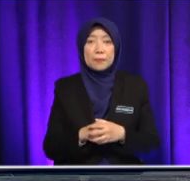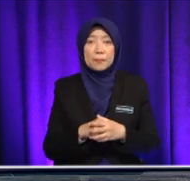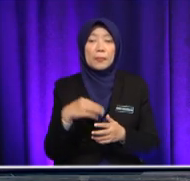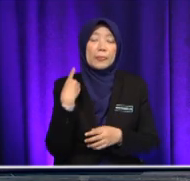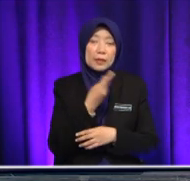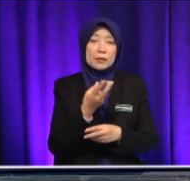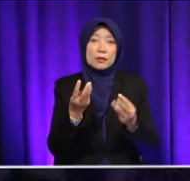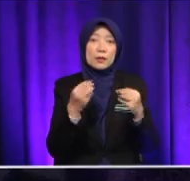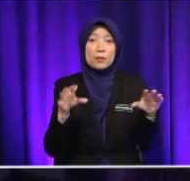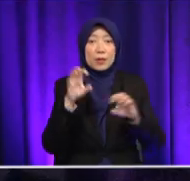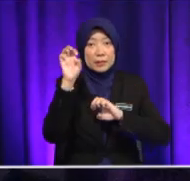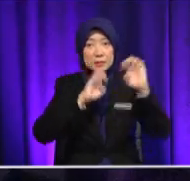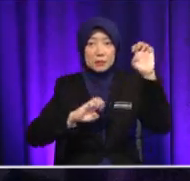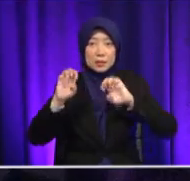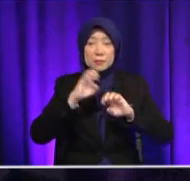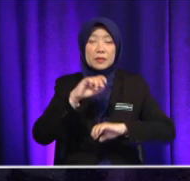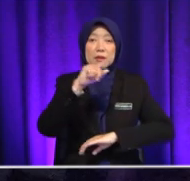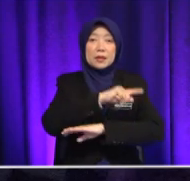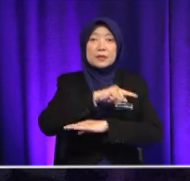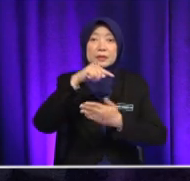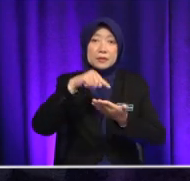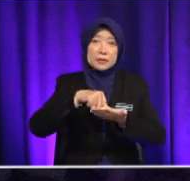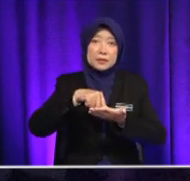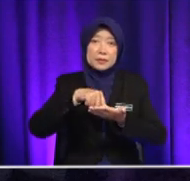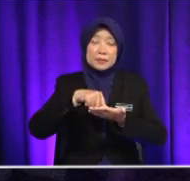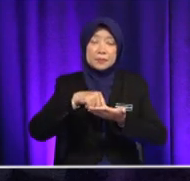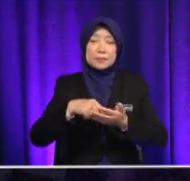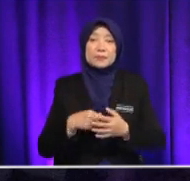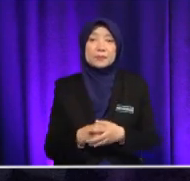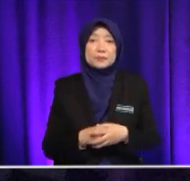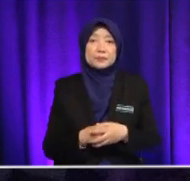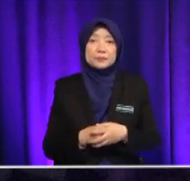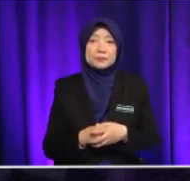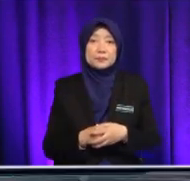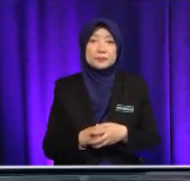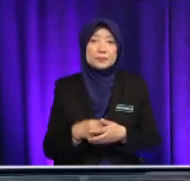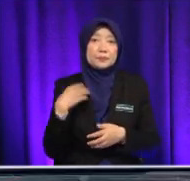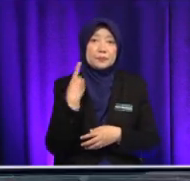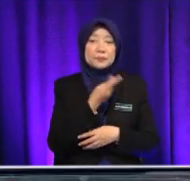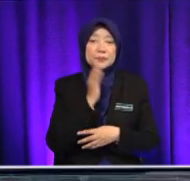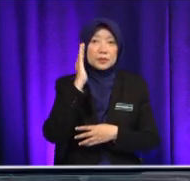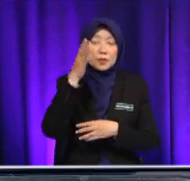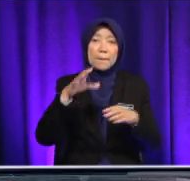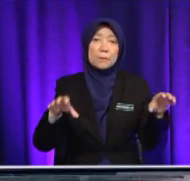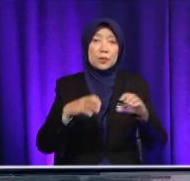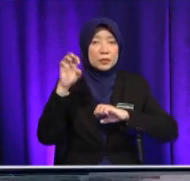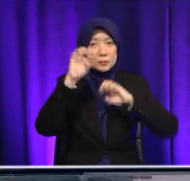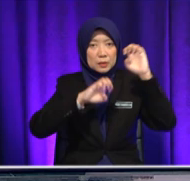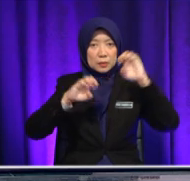kita hari ini. Okey, baik itu. Okey, so kita akan buat eksperimen, okey, iaitu nak